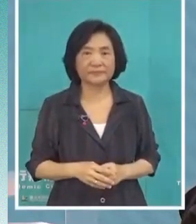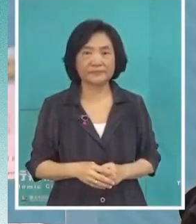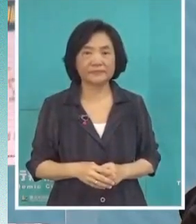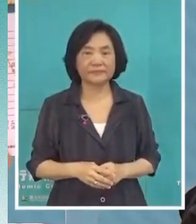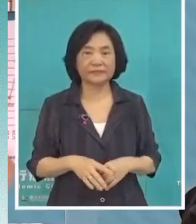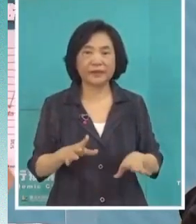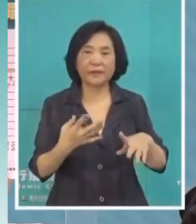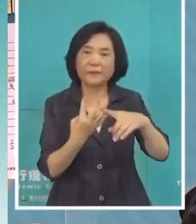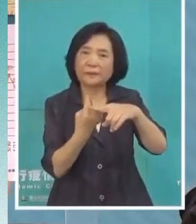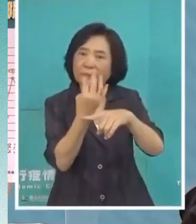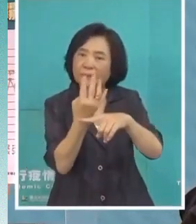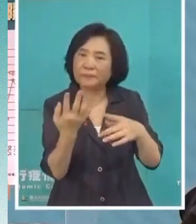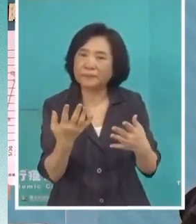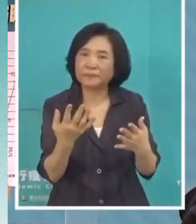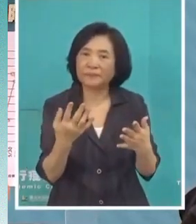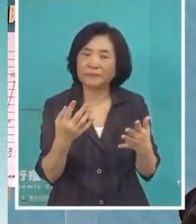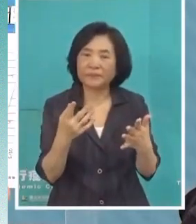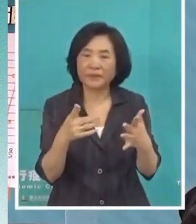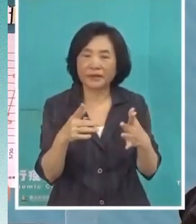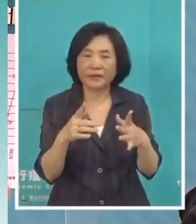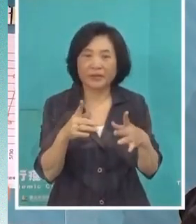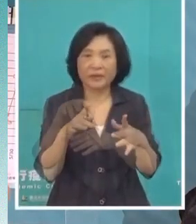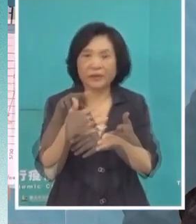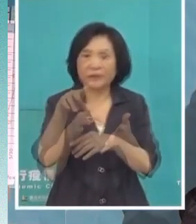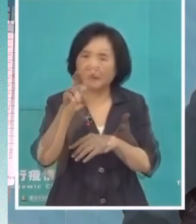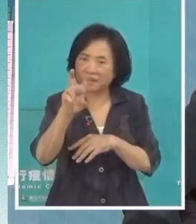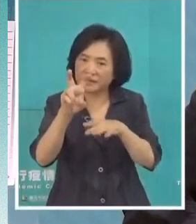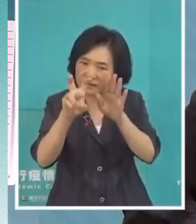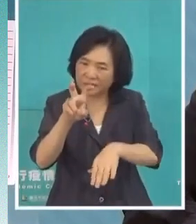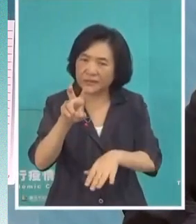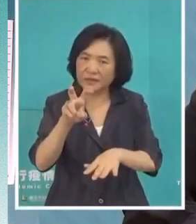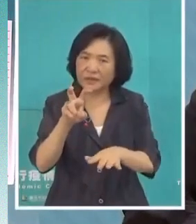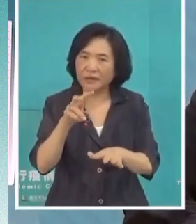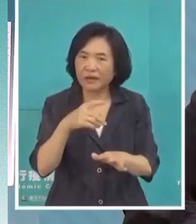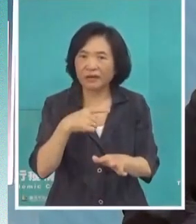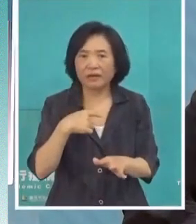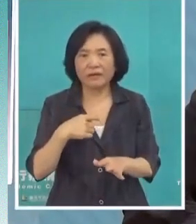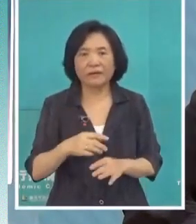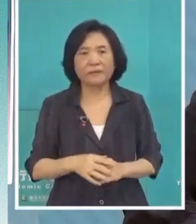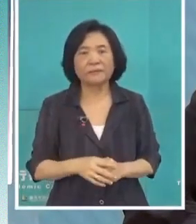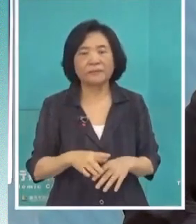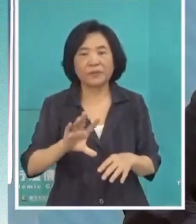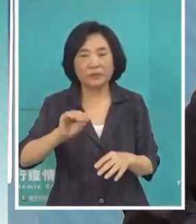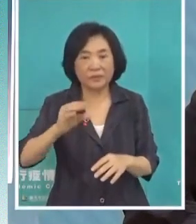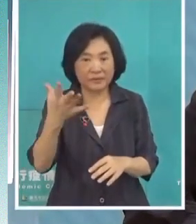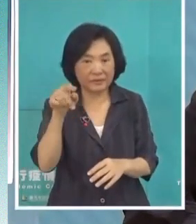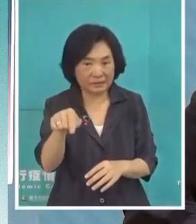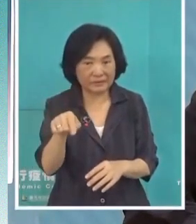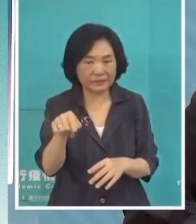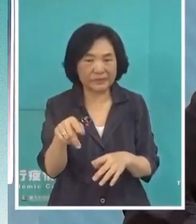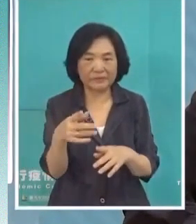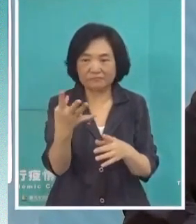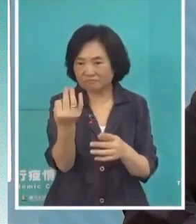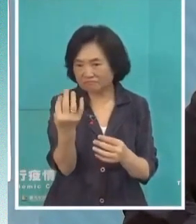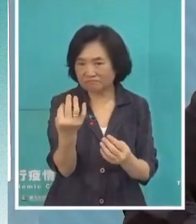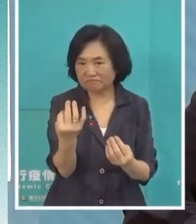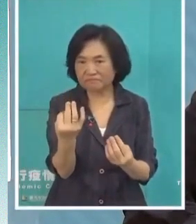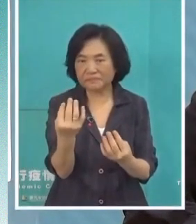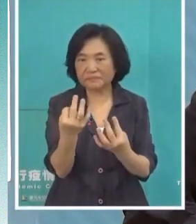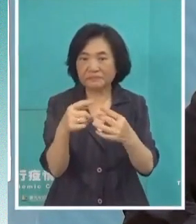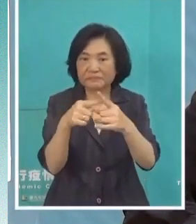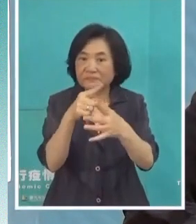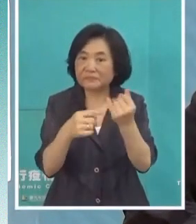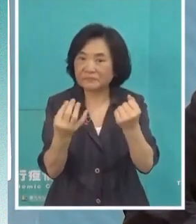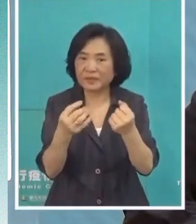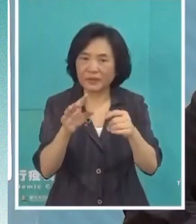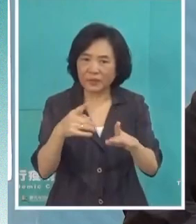那比例看起来昨天是 3.5% 的，从万华地区的这种数字看起来应